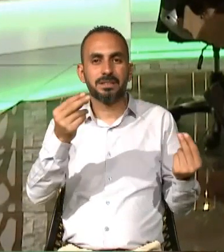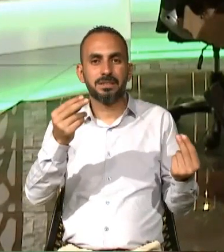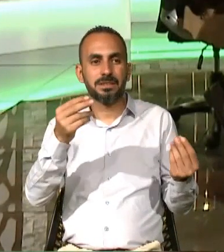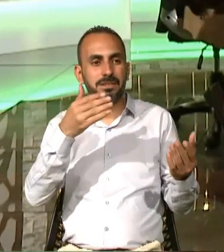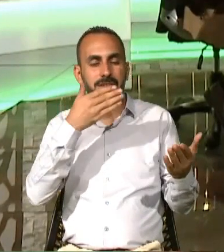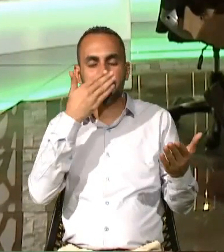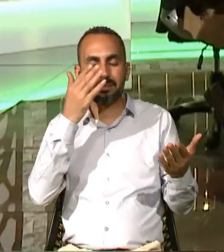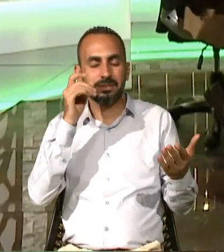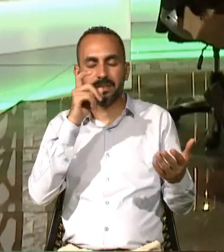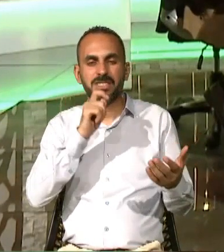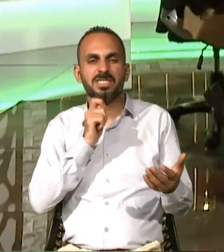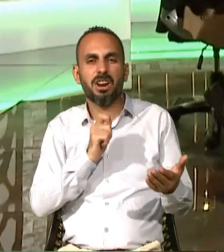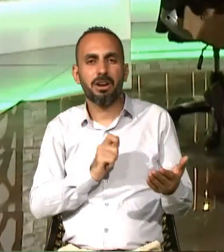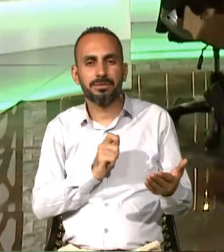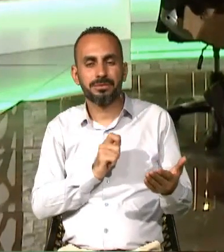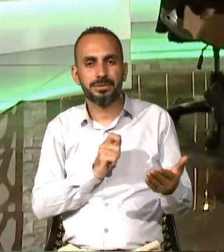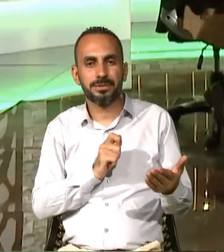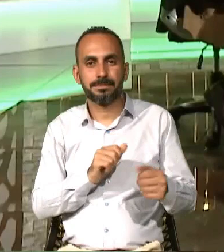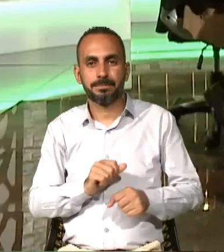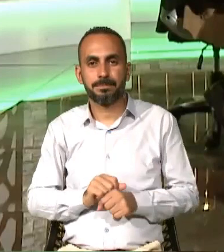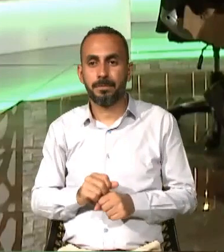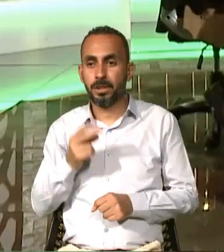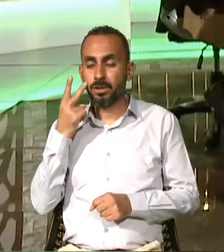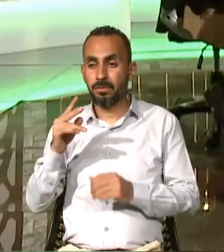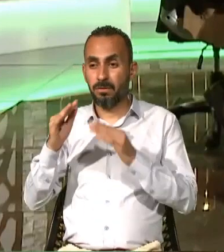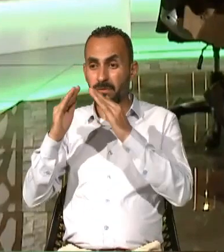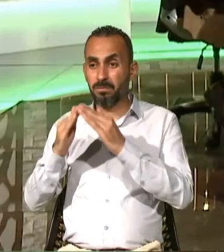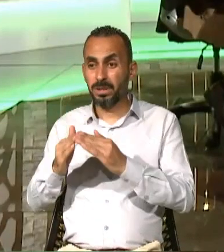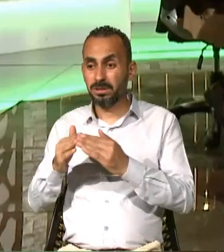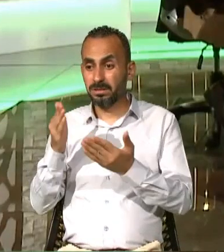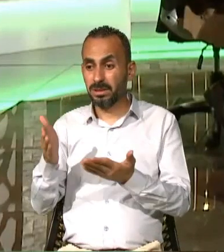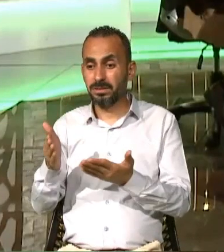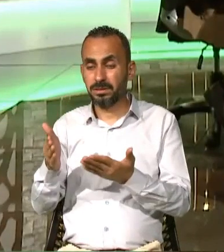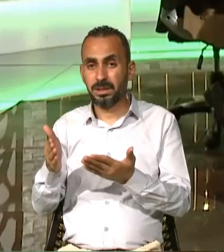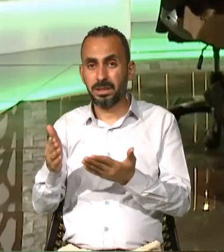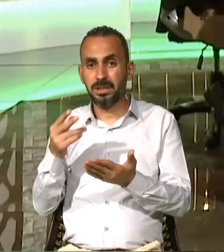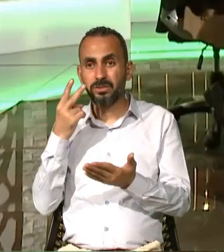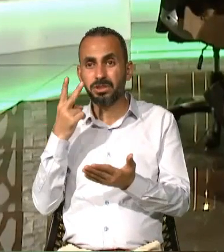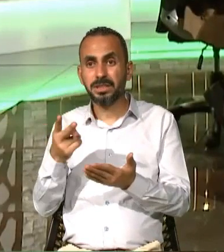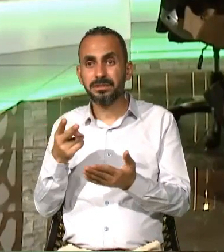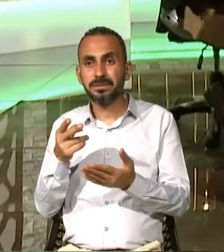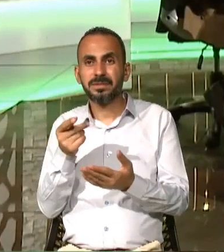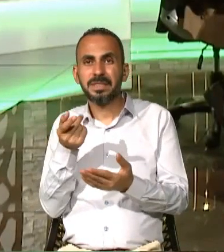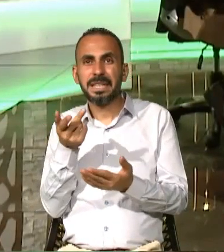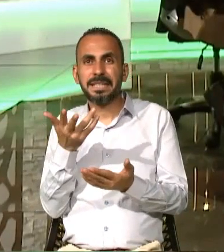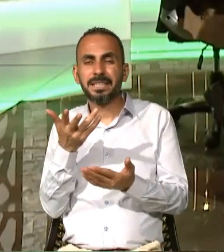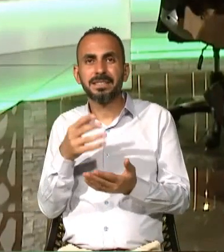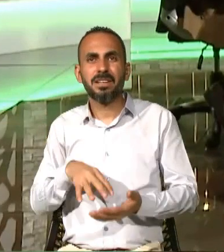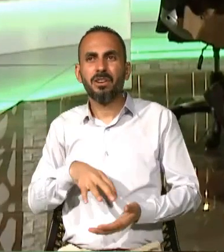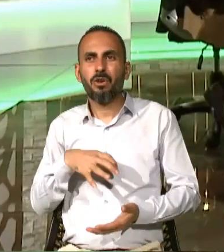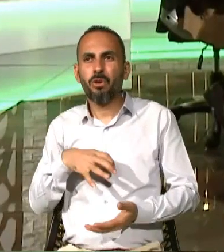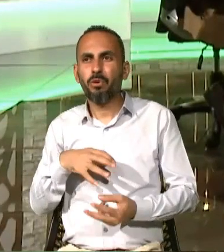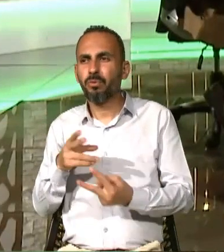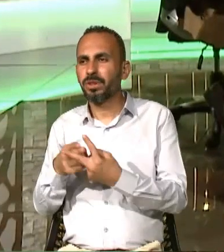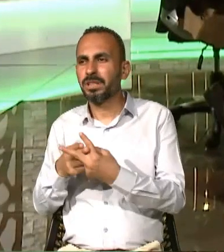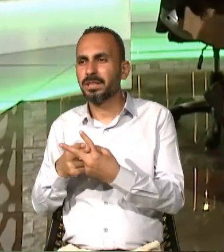مصر ويمكن ملاحظين الشوارع مش عارف في حاله خوف في الناس وفي حاله توبه. انا شايف ان في ناس كتير